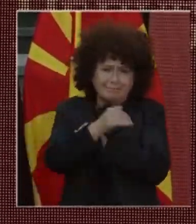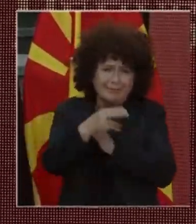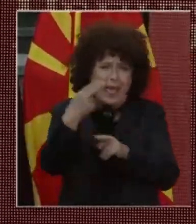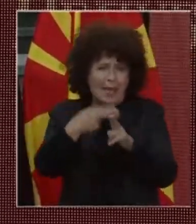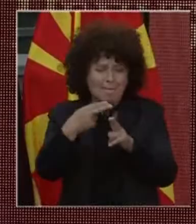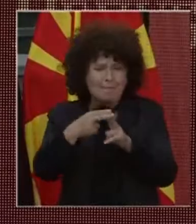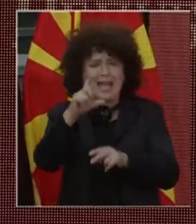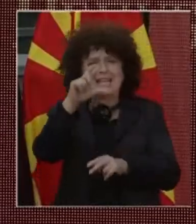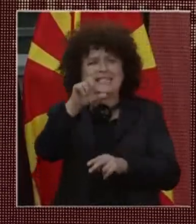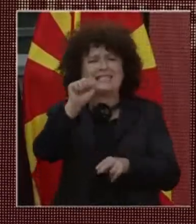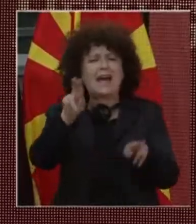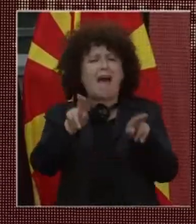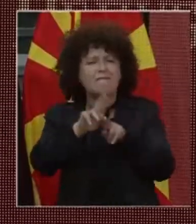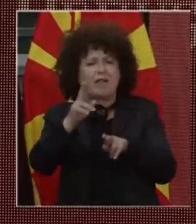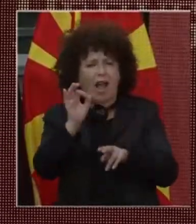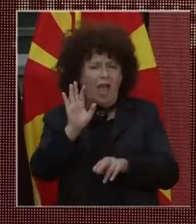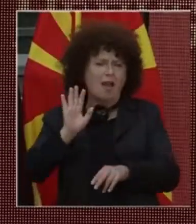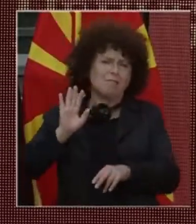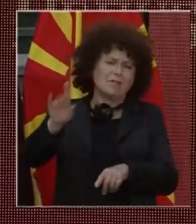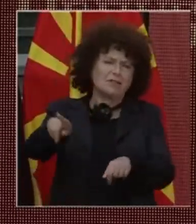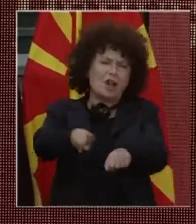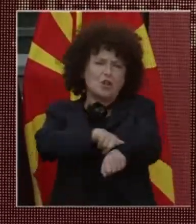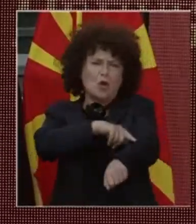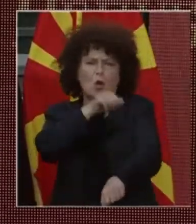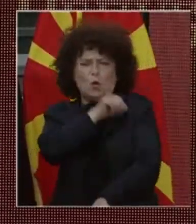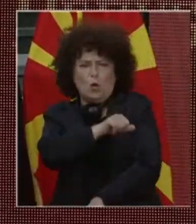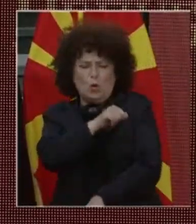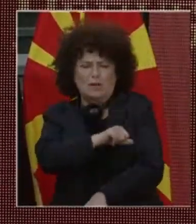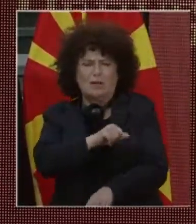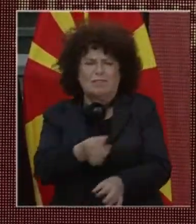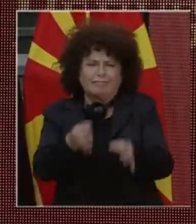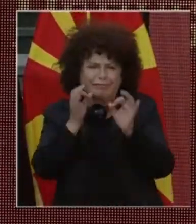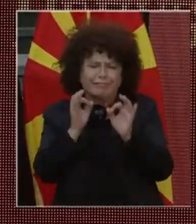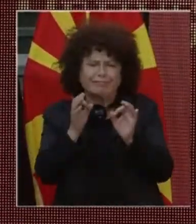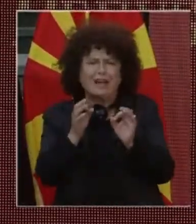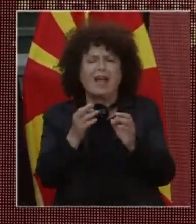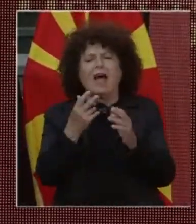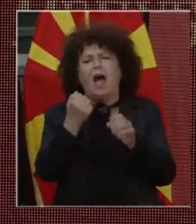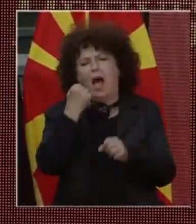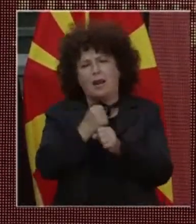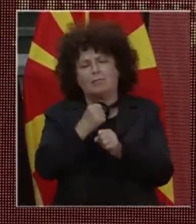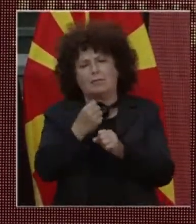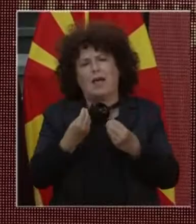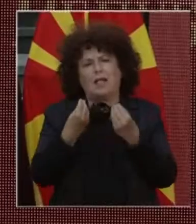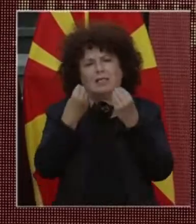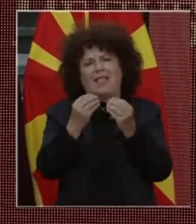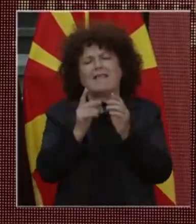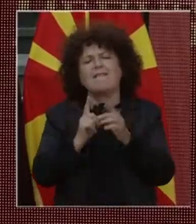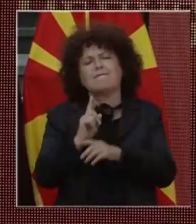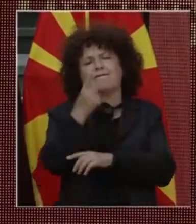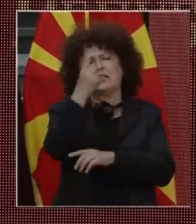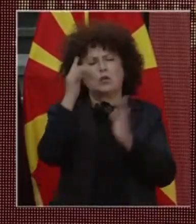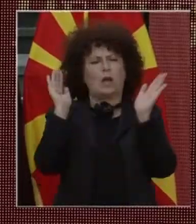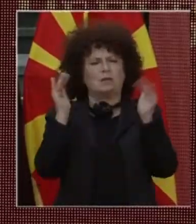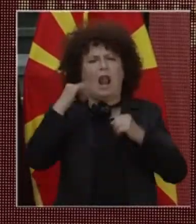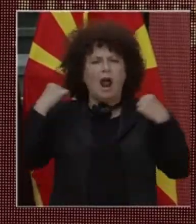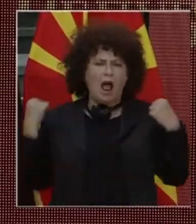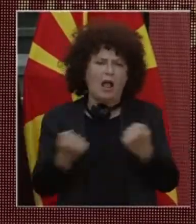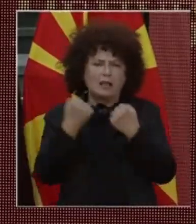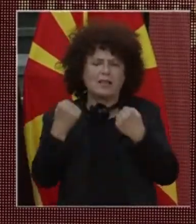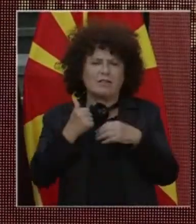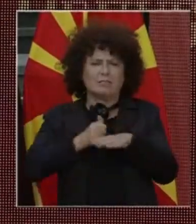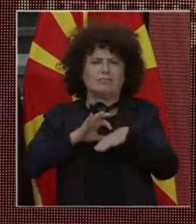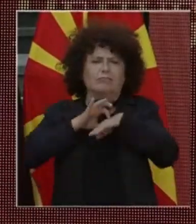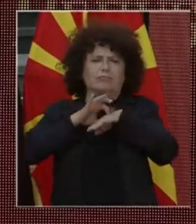на Савка Тодоровска, која со својата долгогодишна импозантна работа постави највисоки стандарди на активист и лидер